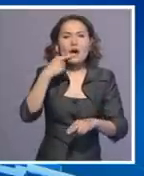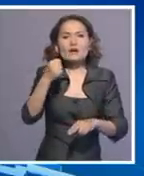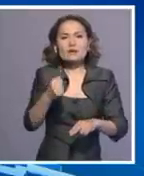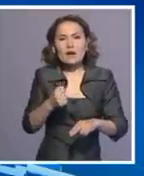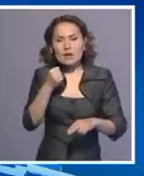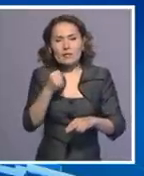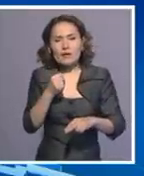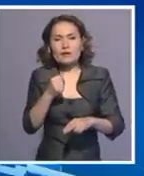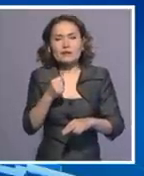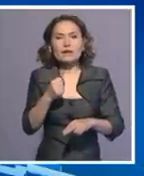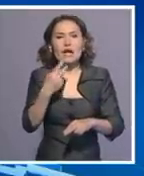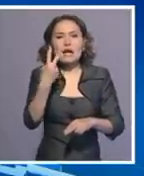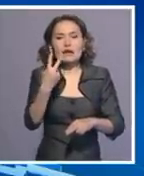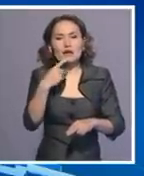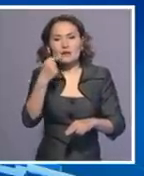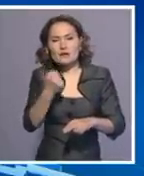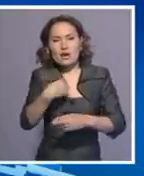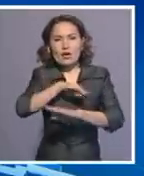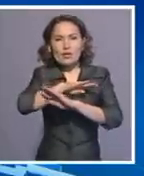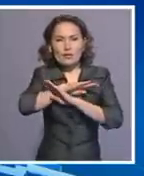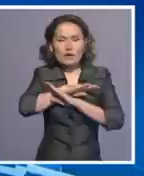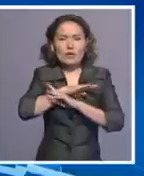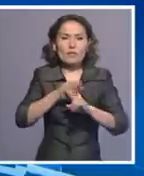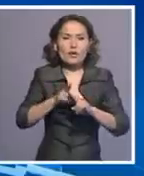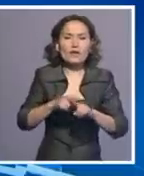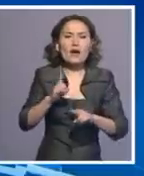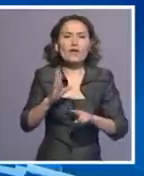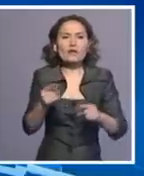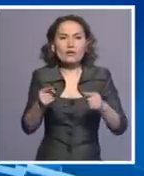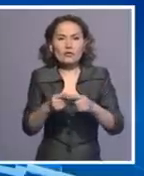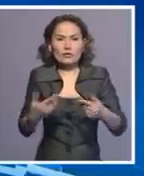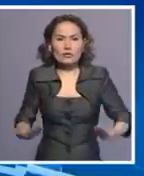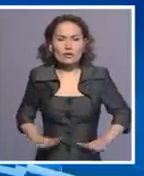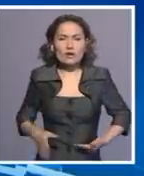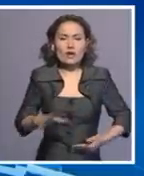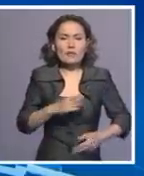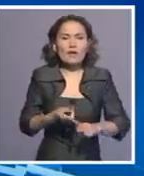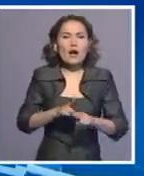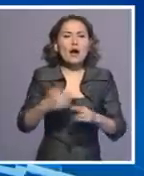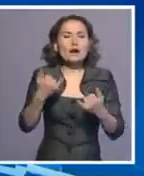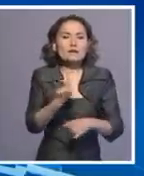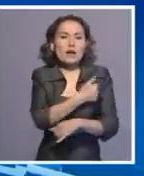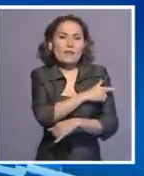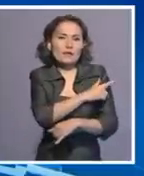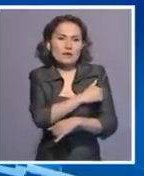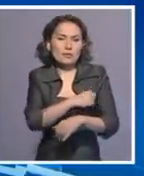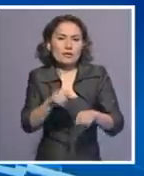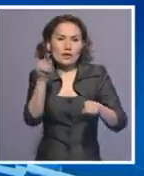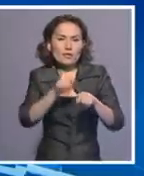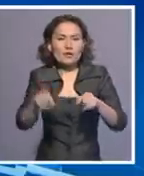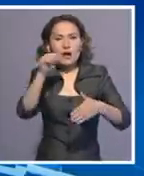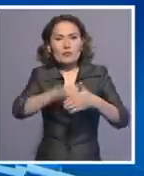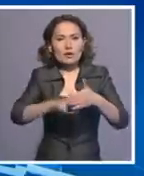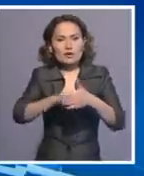өтеп жатқан екі сарбаз тұрған. Мүрдеде солардікі деп растап отыр олар. Қазір марқұмдарға медициналық сараптама жасалып